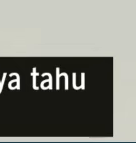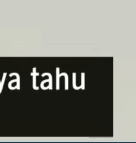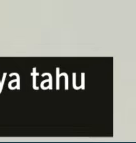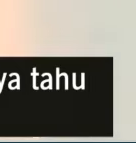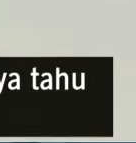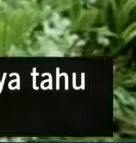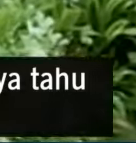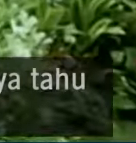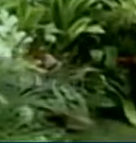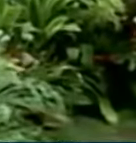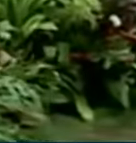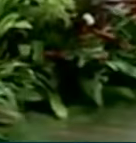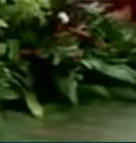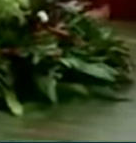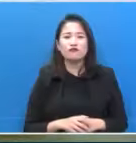sorry.